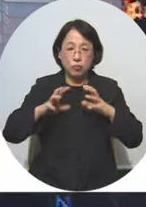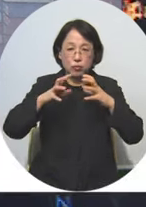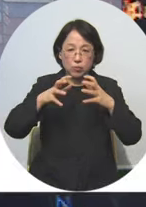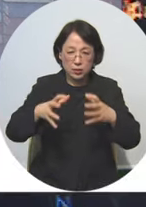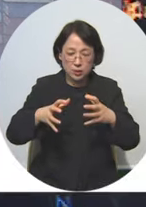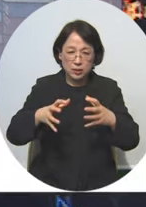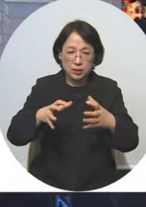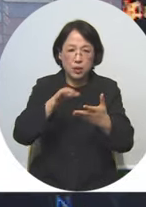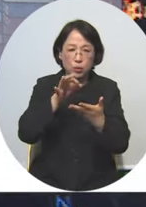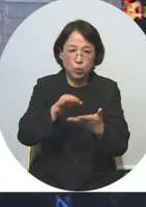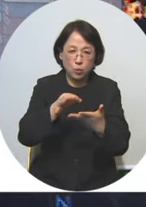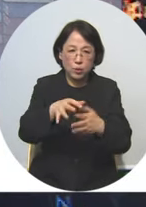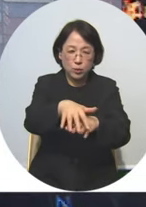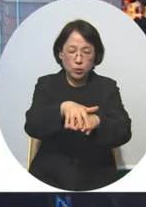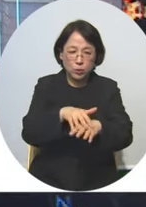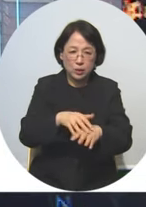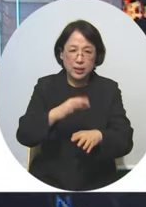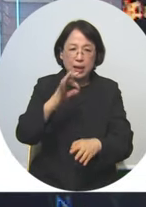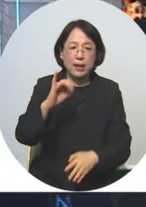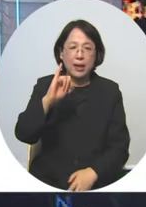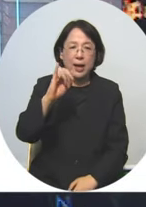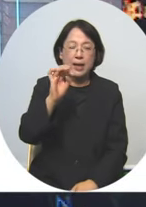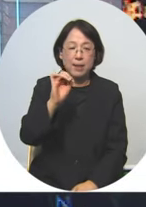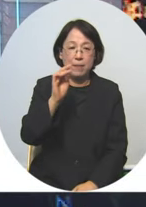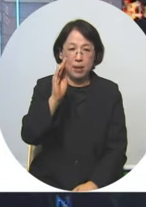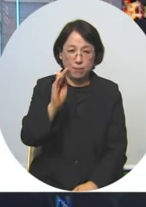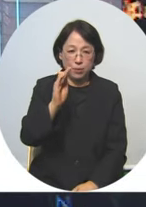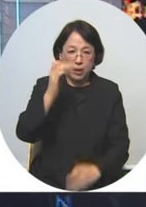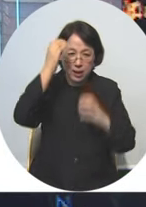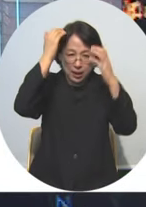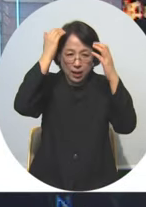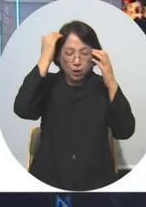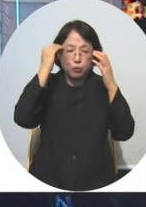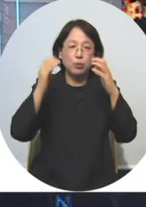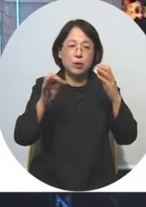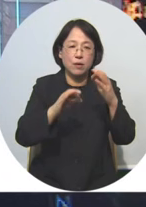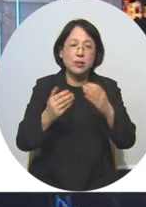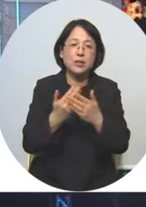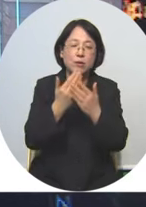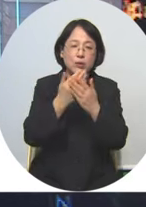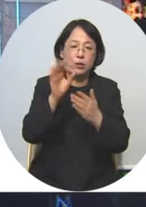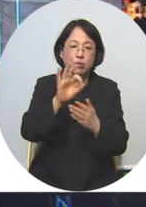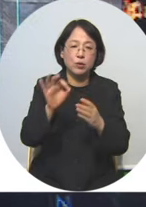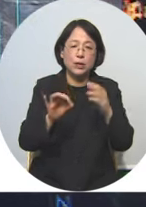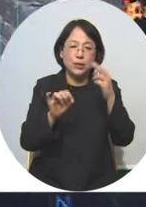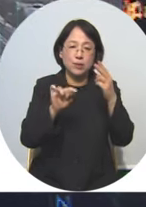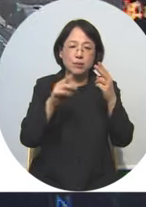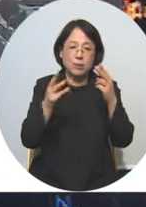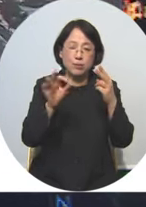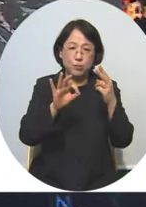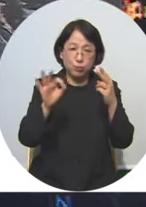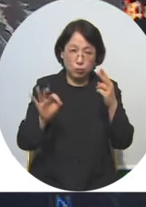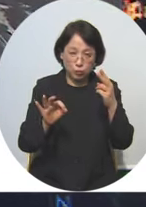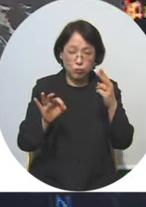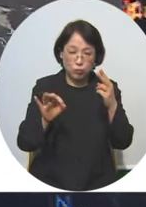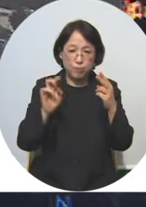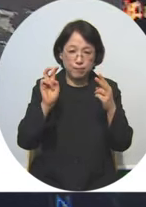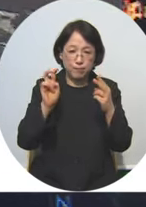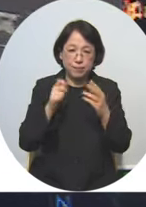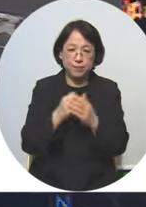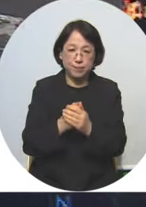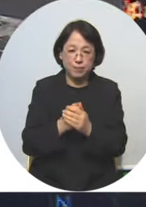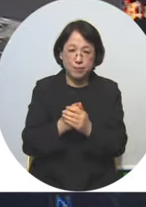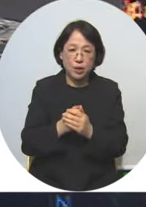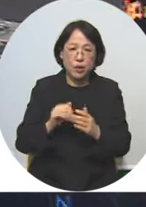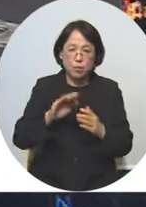국제통화기금 IMF가 올해 우리나라의 경제 성장률을 2.3%로 전망했습니다. 우리 정부와 한국은행의 전망치보다